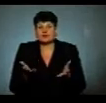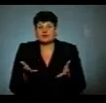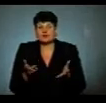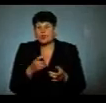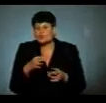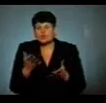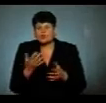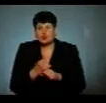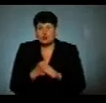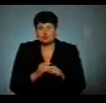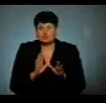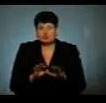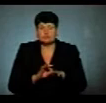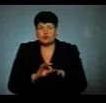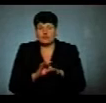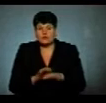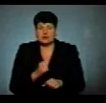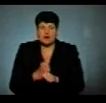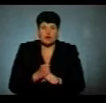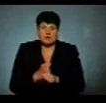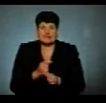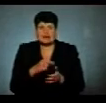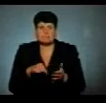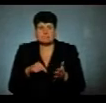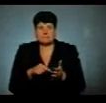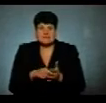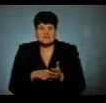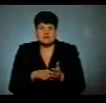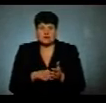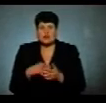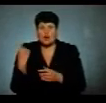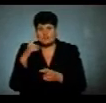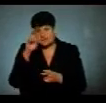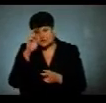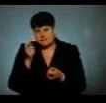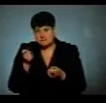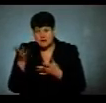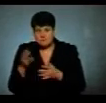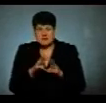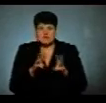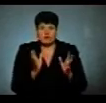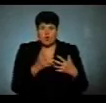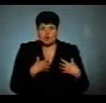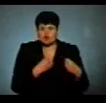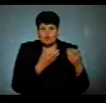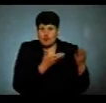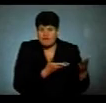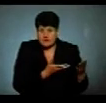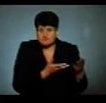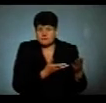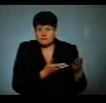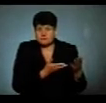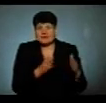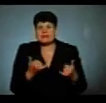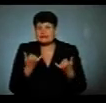хоч якусь роботу почне проводити, робити і допомагати місту не і обласна адміністрація, і Міністерство охорони здоров'я.